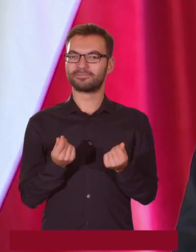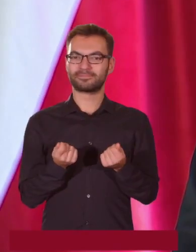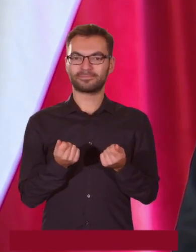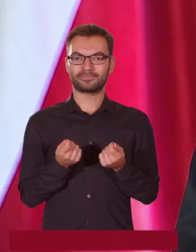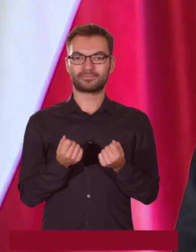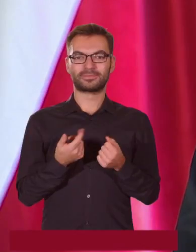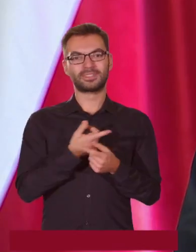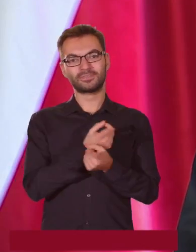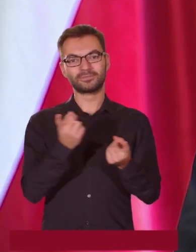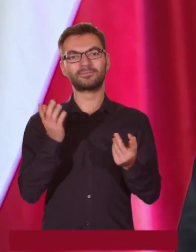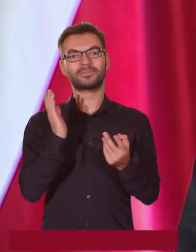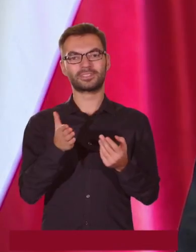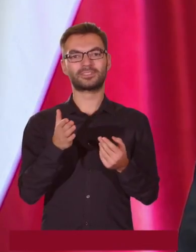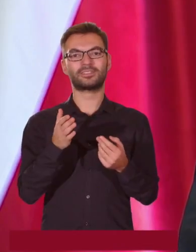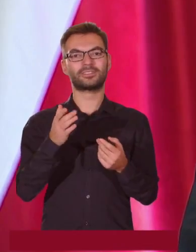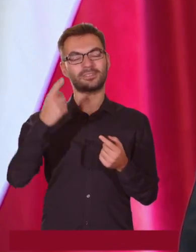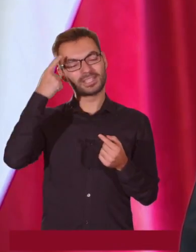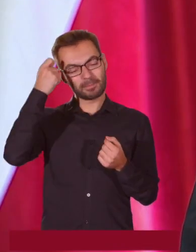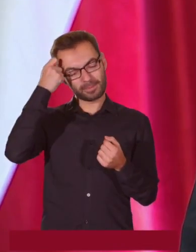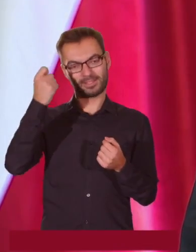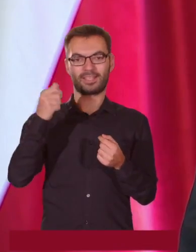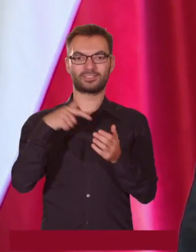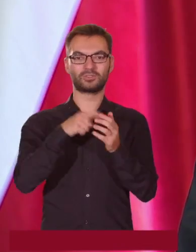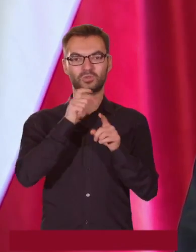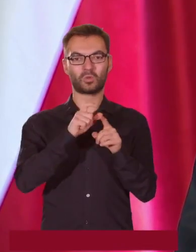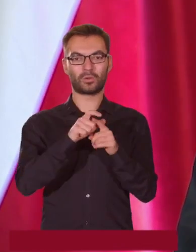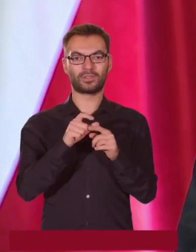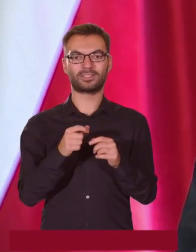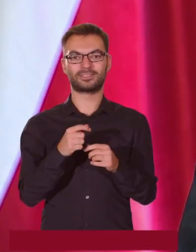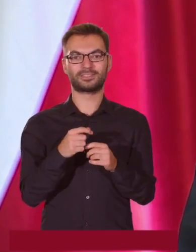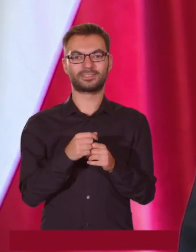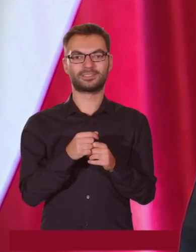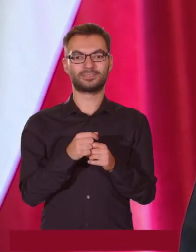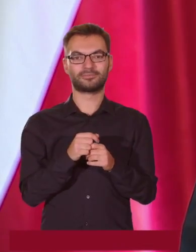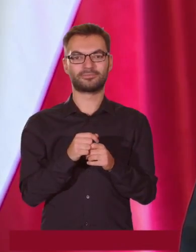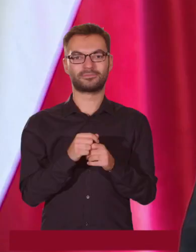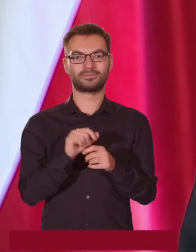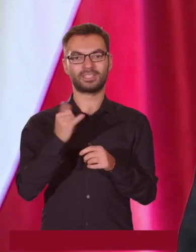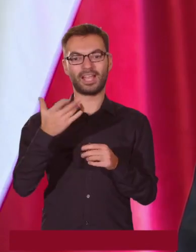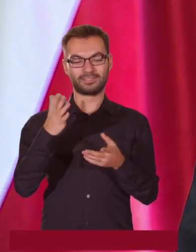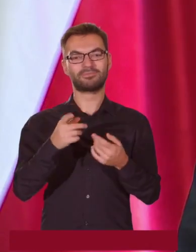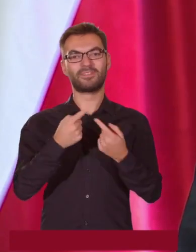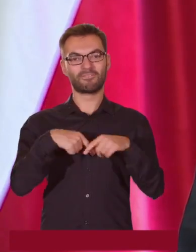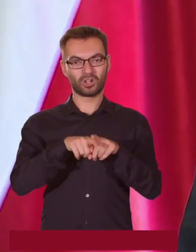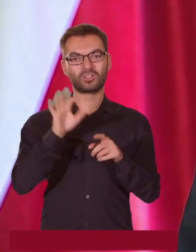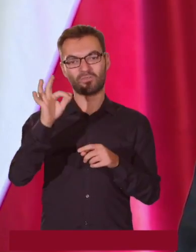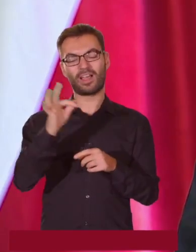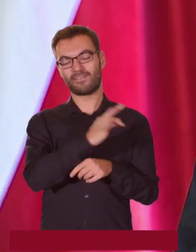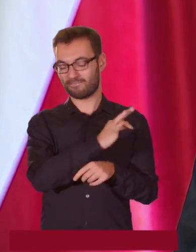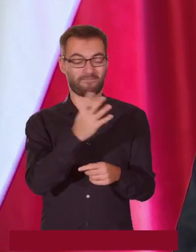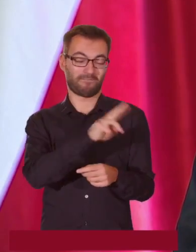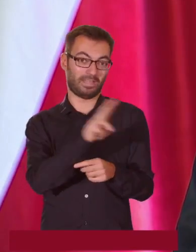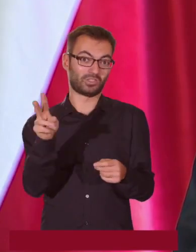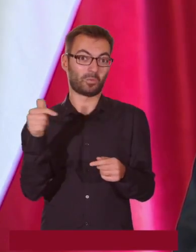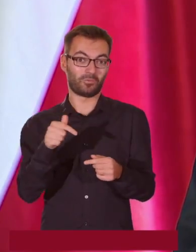pamięci te słowa, pełniąc swoje zaszczytne obowiązki, będąc, jak mówi konstytucja,